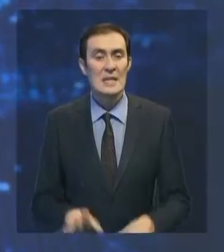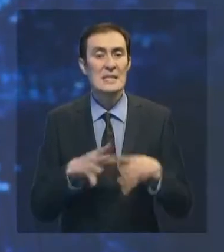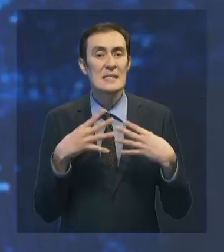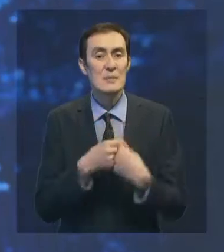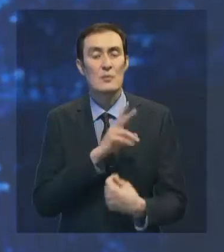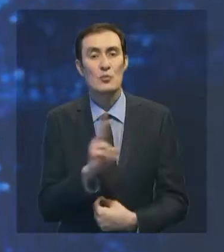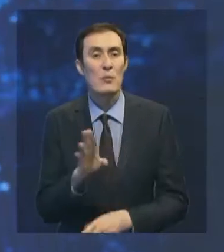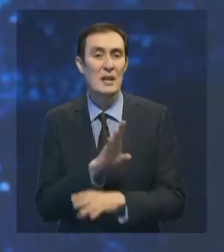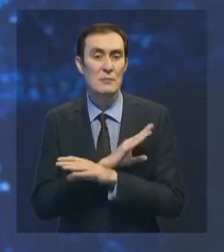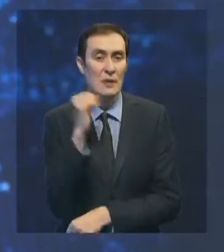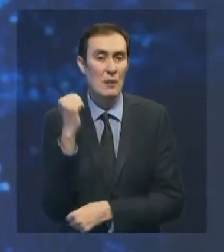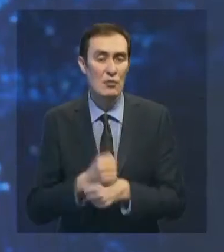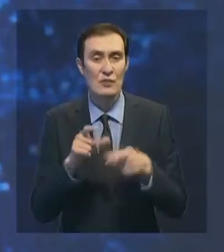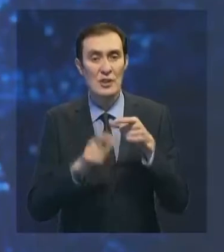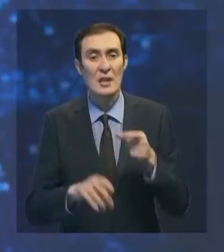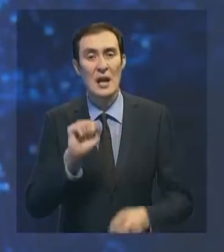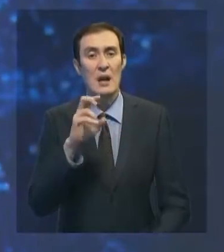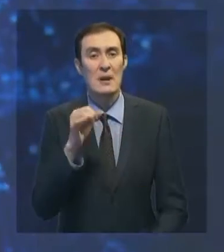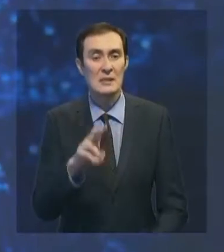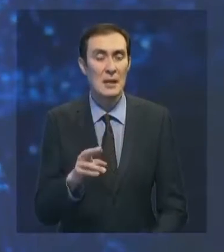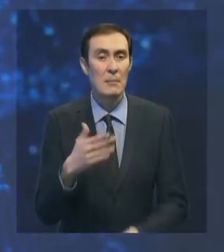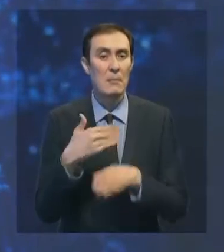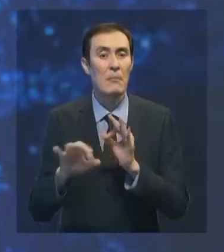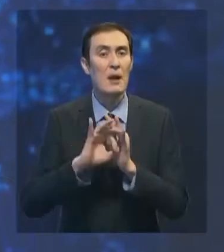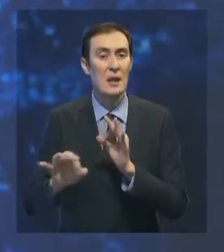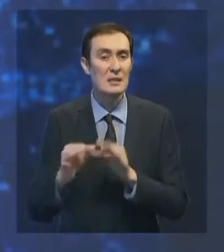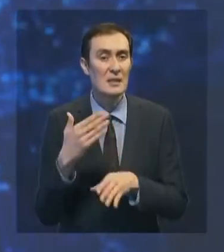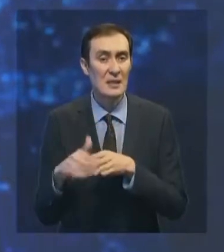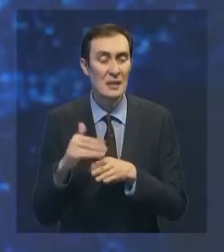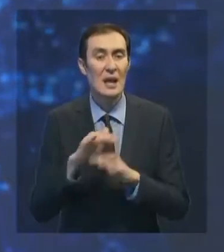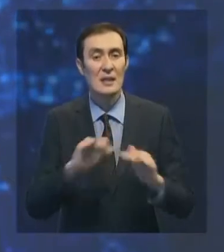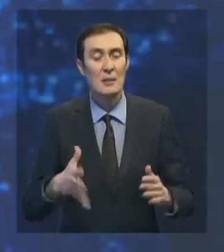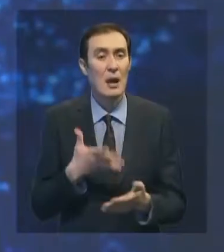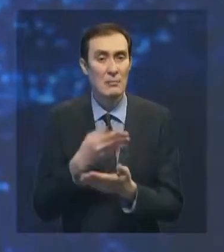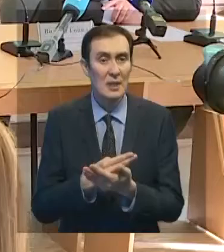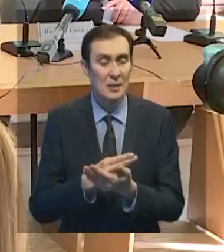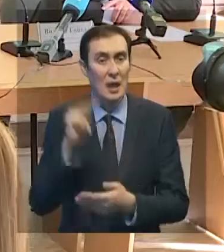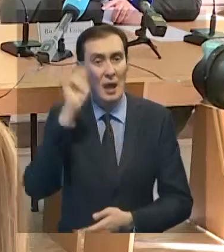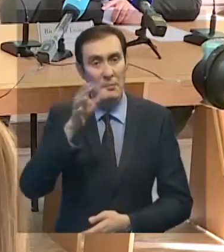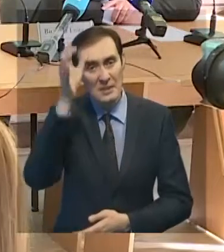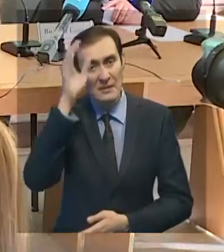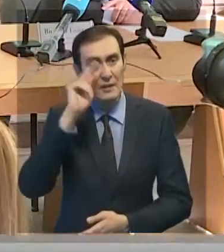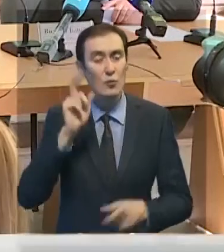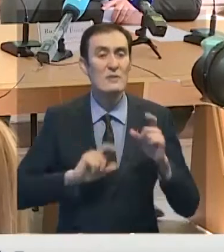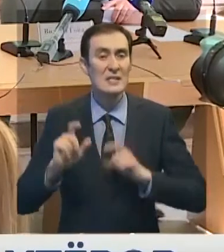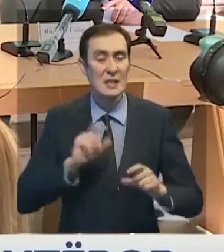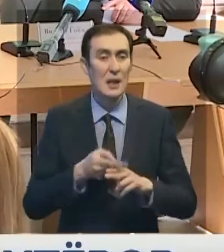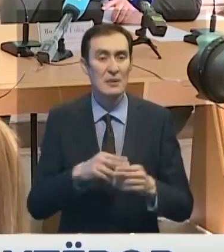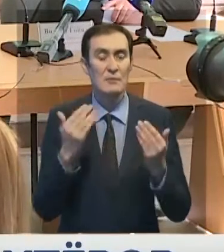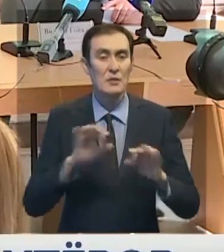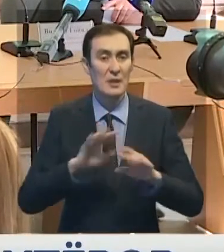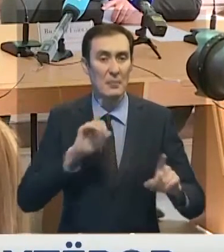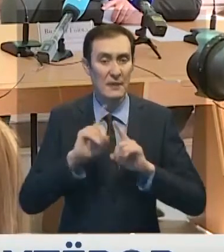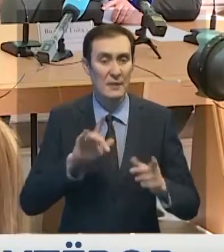Семьям погибших горняков на шахте Абайская погасят кредиты, а детям оплатят очное образование в учебных заведениях. Об этом сегодня